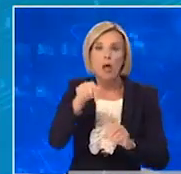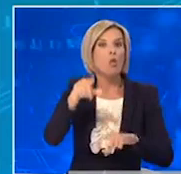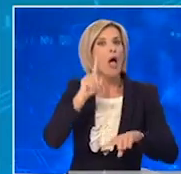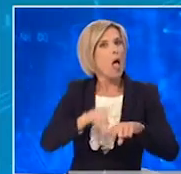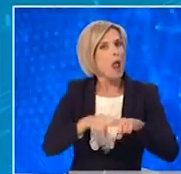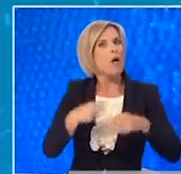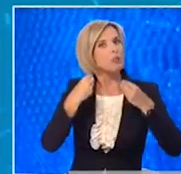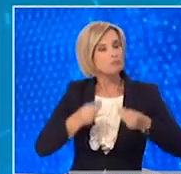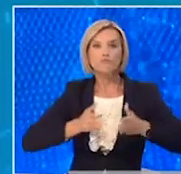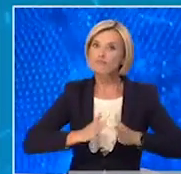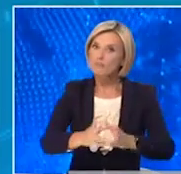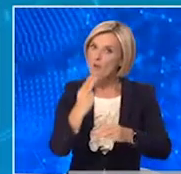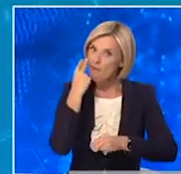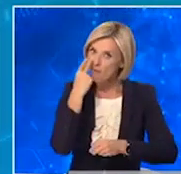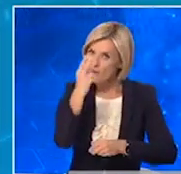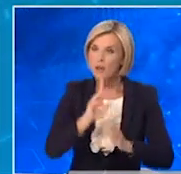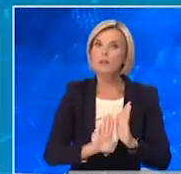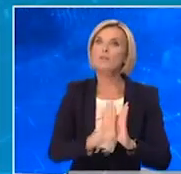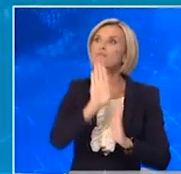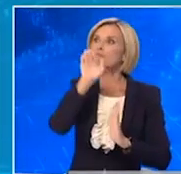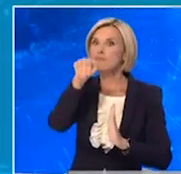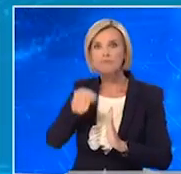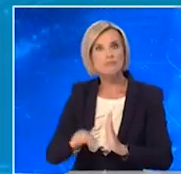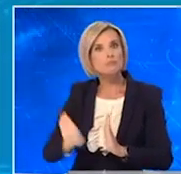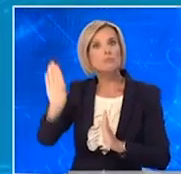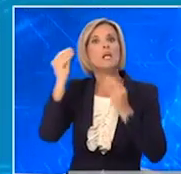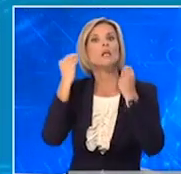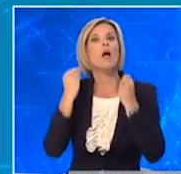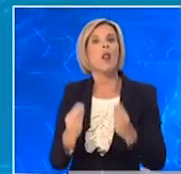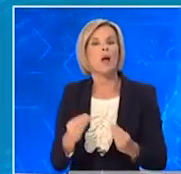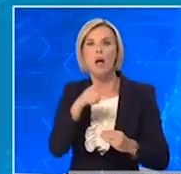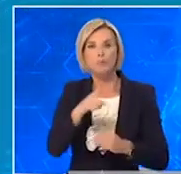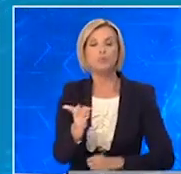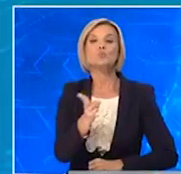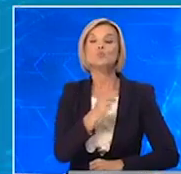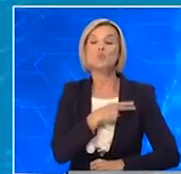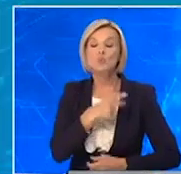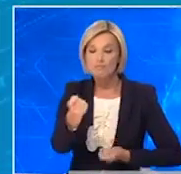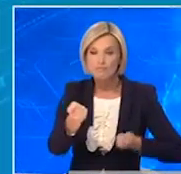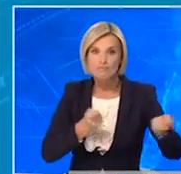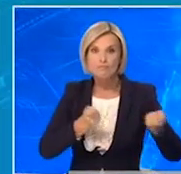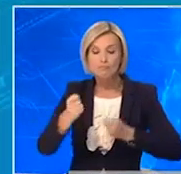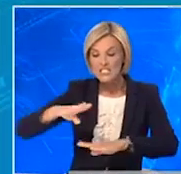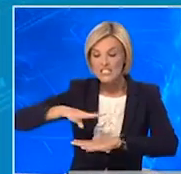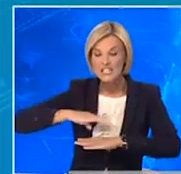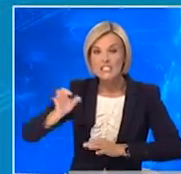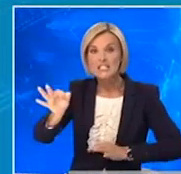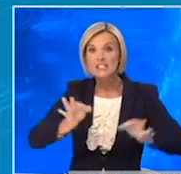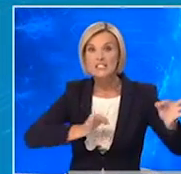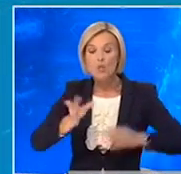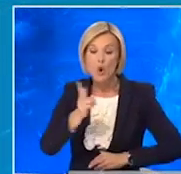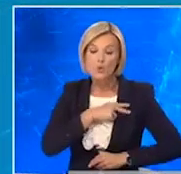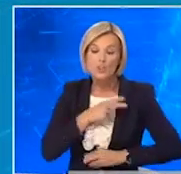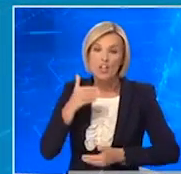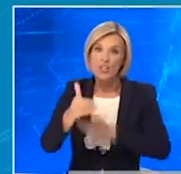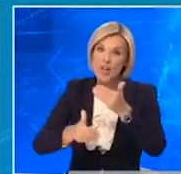χώρας παραμένει σε καλύτερη κατάσταση από πολλές άλλες. Και αυτό είναι αποτέλεσμα της στρατηγικής που εφαρμόζει η κυβέρνηση, λαμβάνοντας υπόψη και